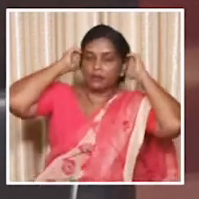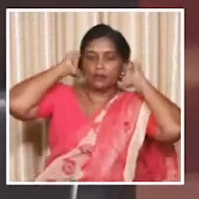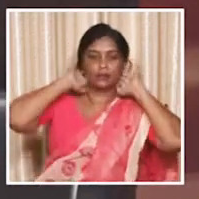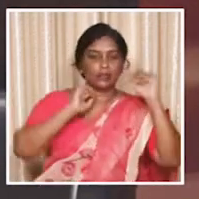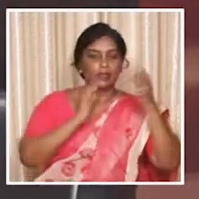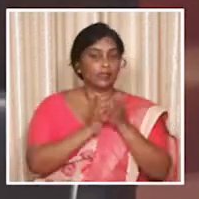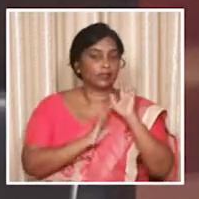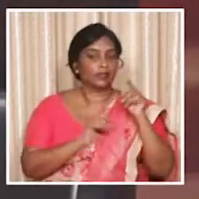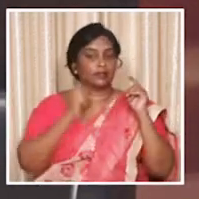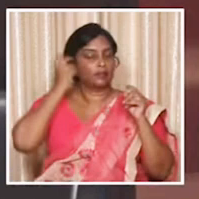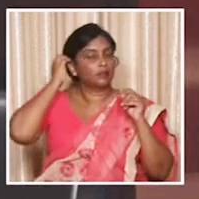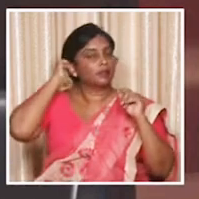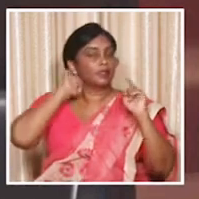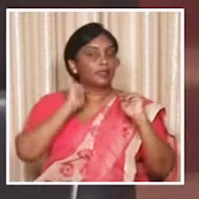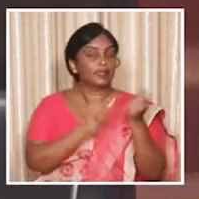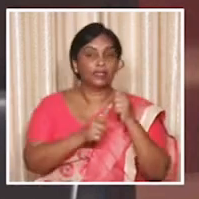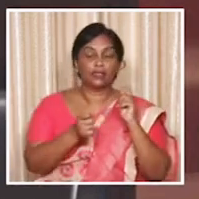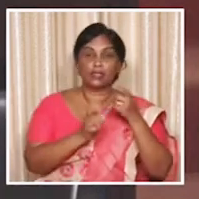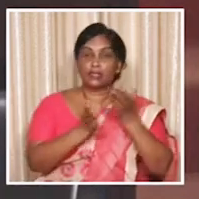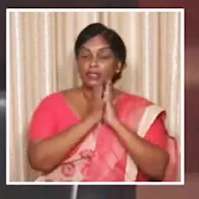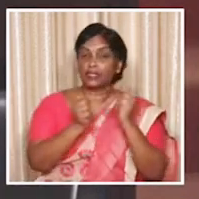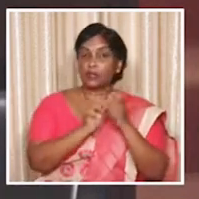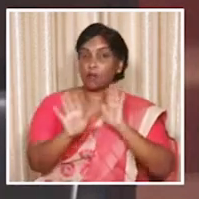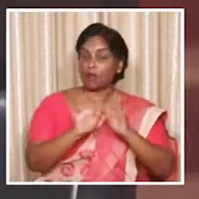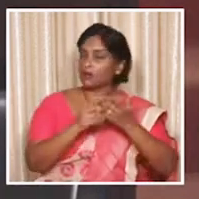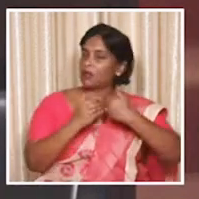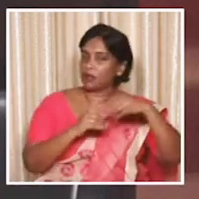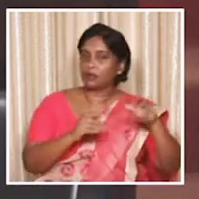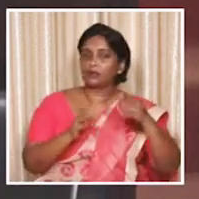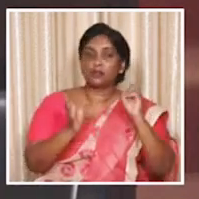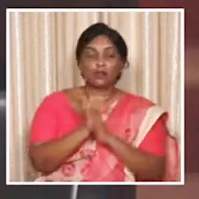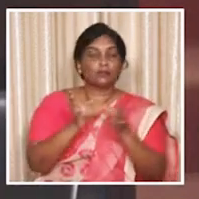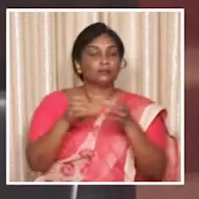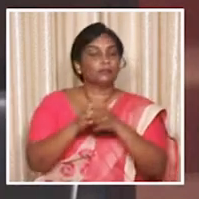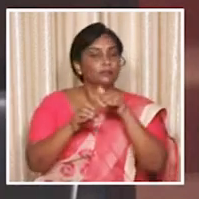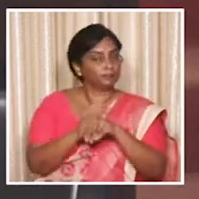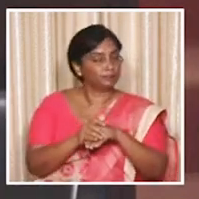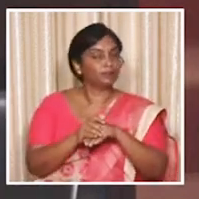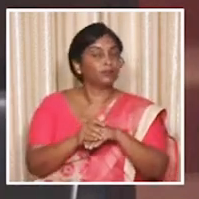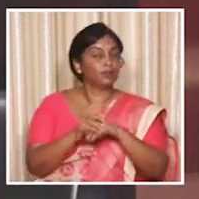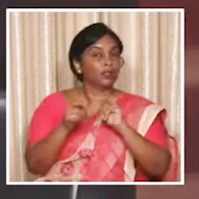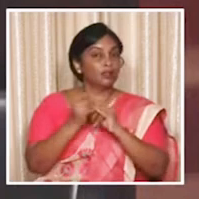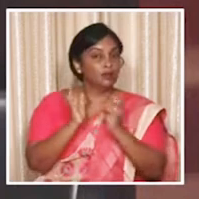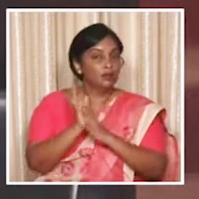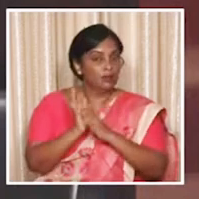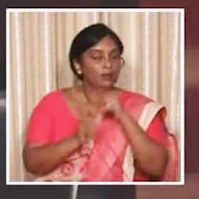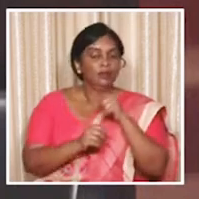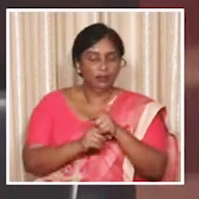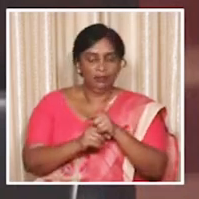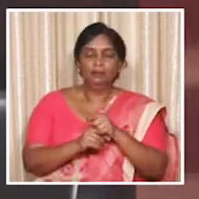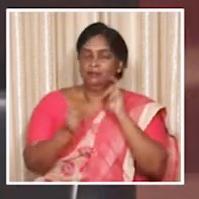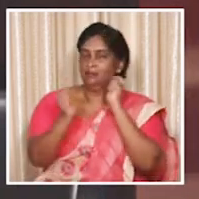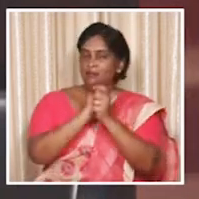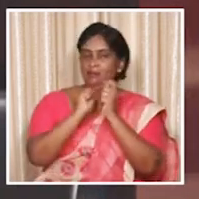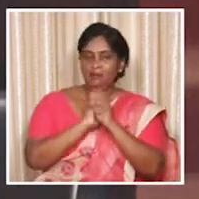ඉන්දියාවේ කෙරුවේ ඉන්දියාවේ ක්‍රිකට් පාලක මණ්ඩලය විතරව හැරලා ඉන්ටරිම් කමිටියක් පත් කළා ඒ ඉන්ටරිම් කමිටිය කරා තමයි ඒ